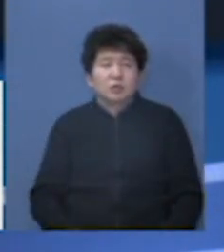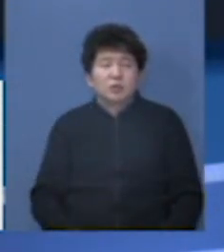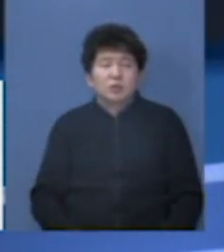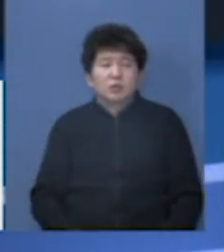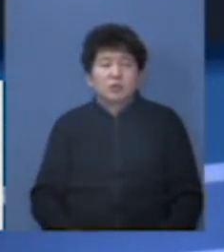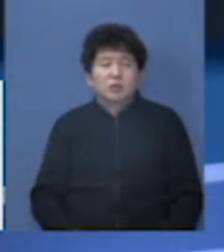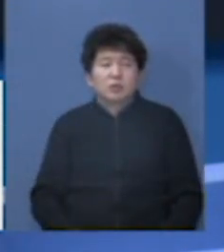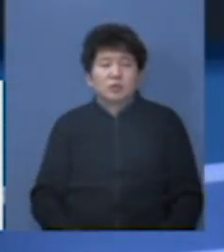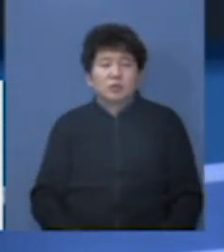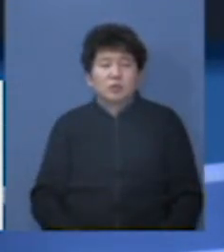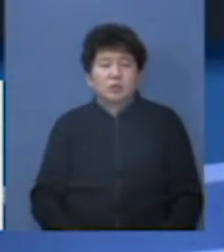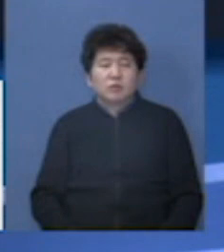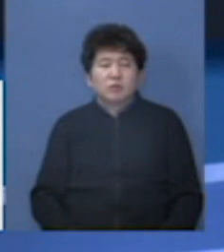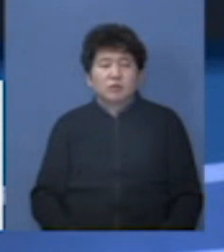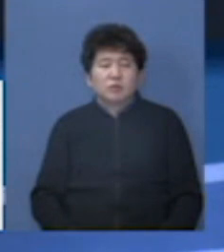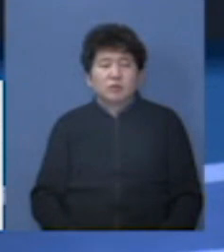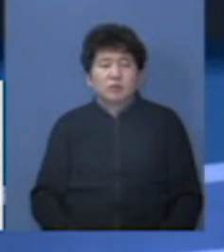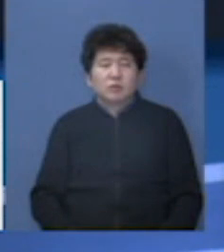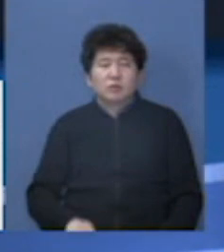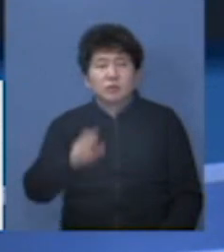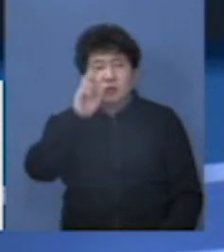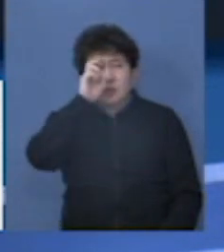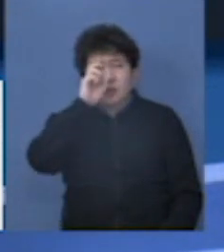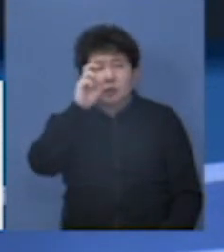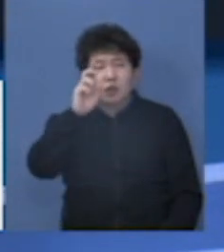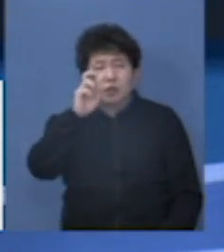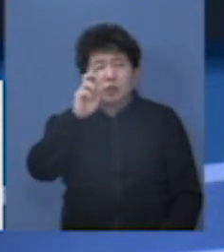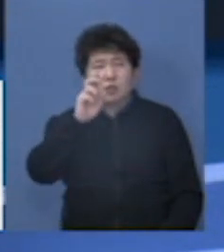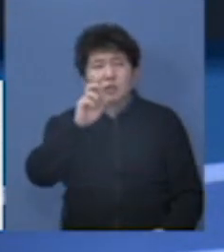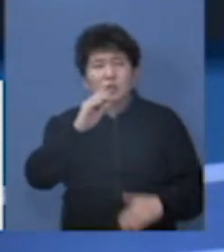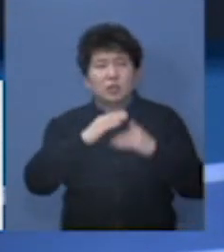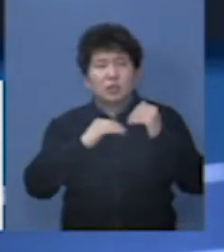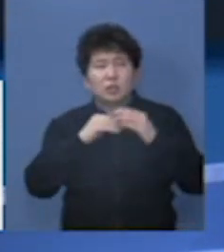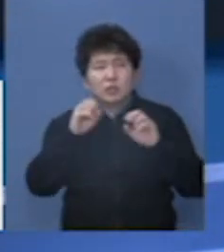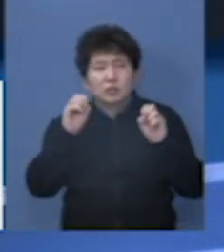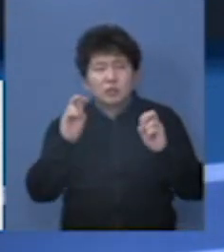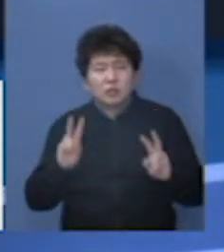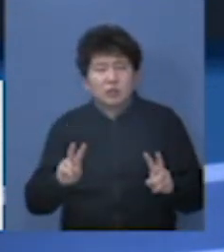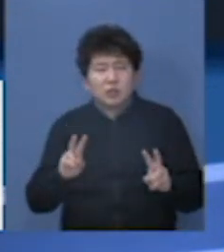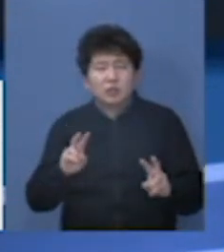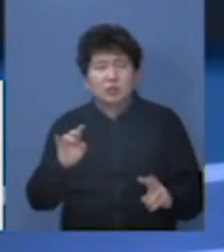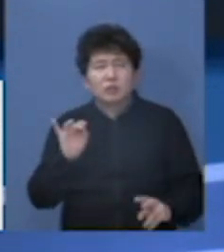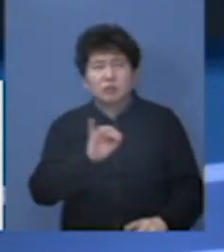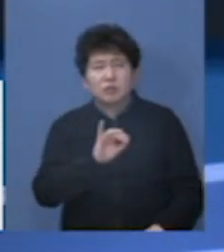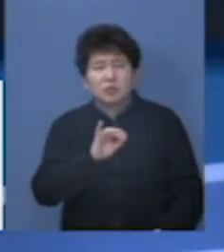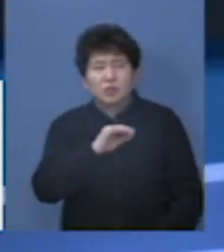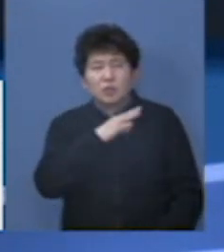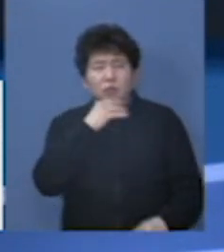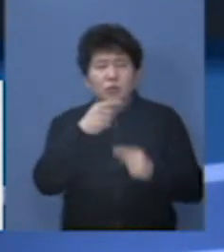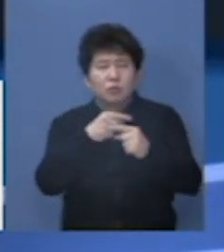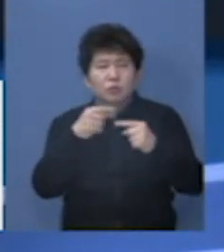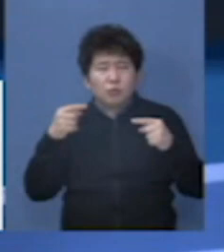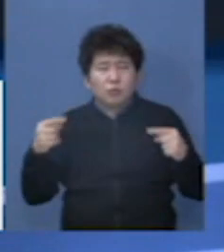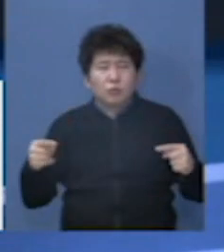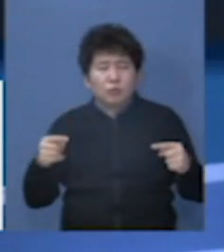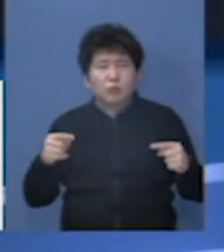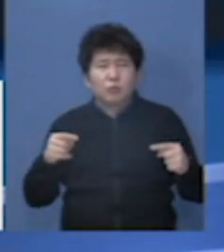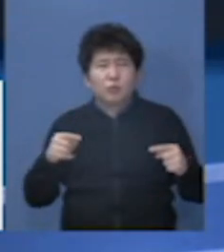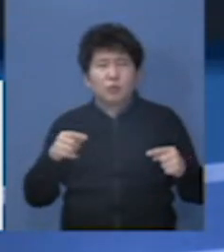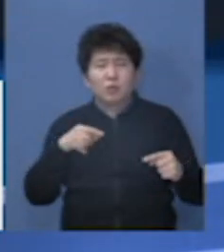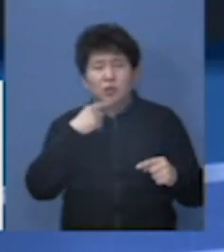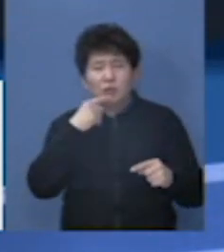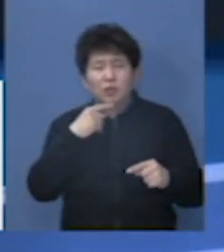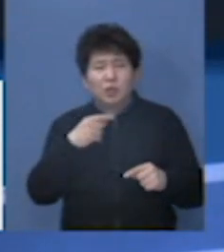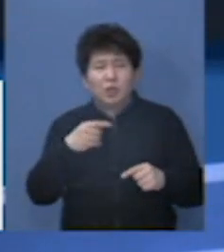бөлек жиын барысында бірқатар мемлекетті қызметшілер мен ведомство басшыларына қатысты шара қолданған тәртіптік комиссиялардың